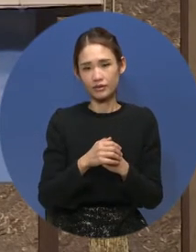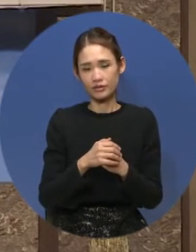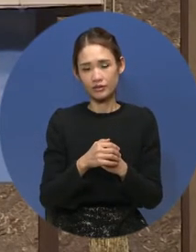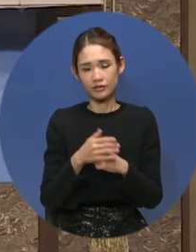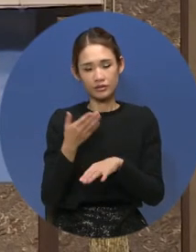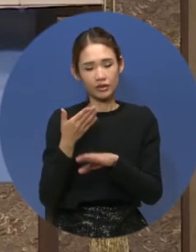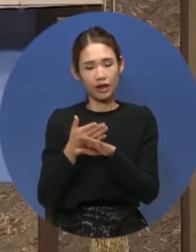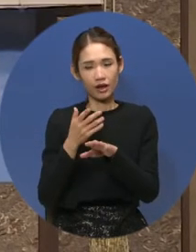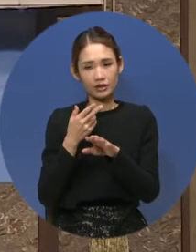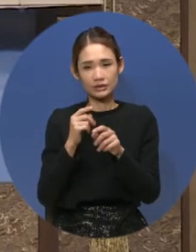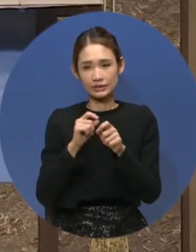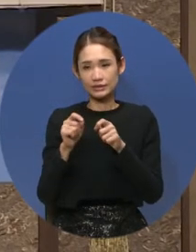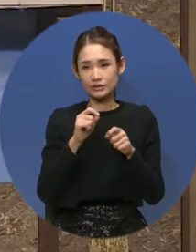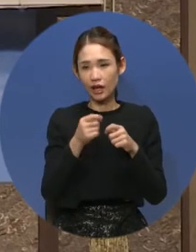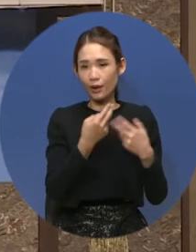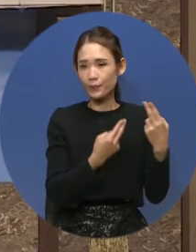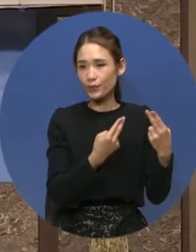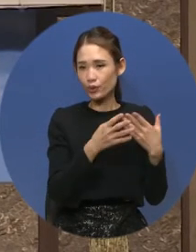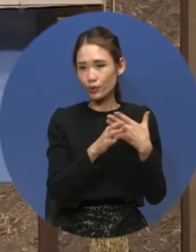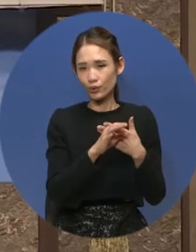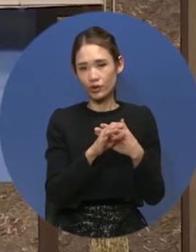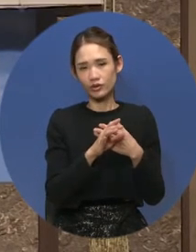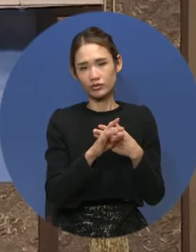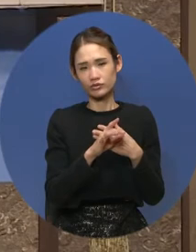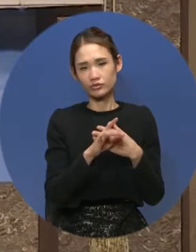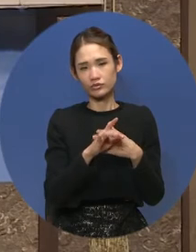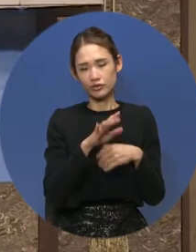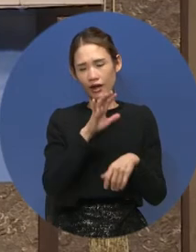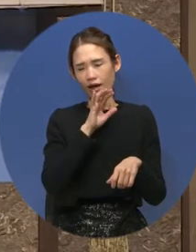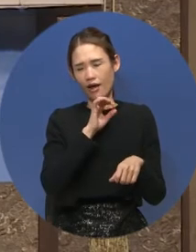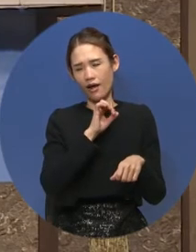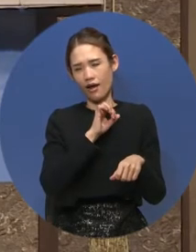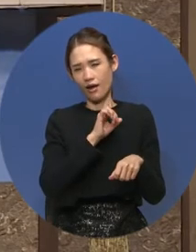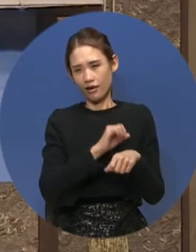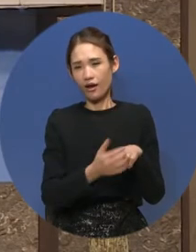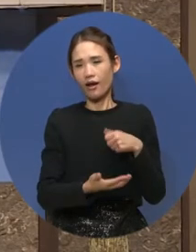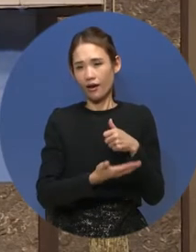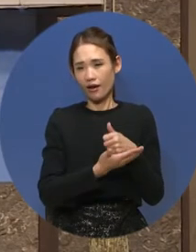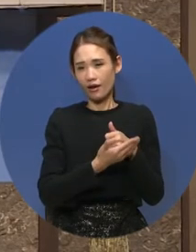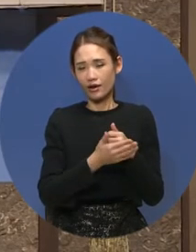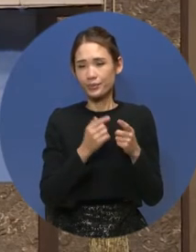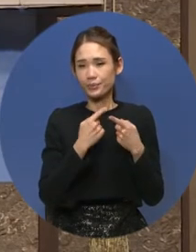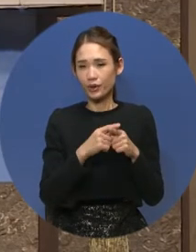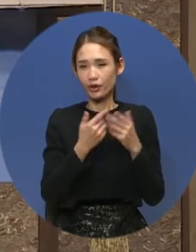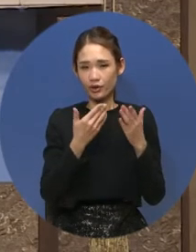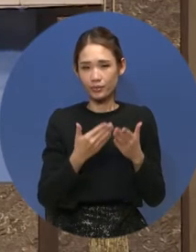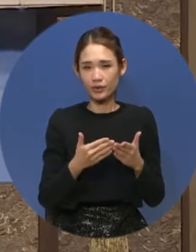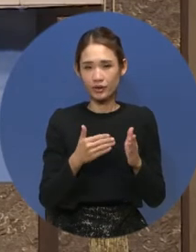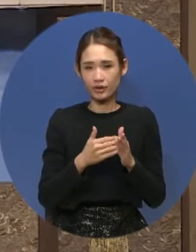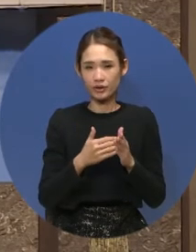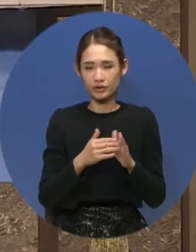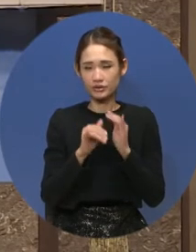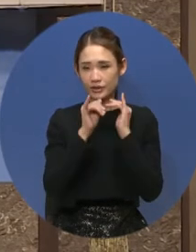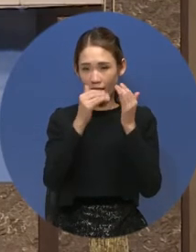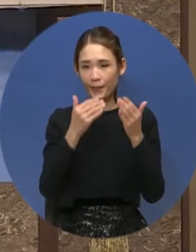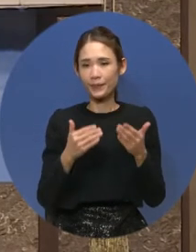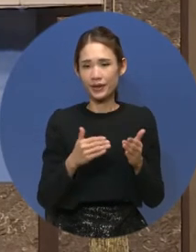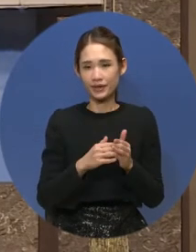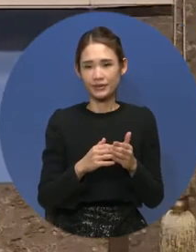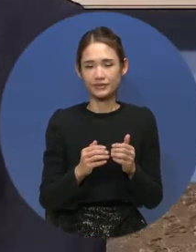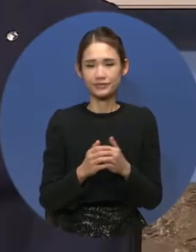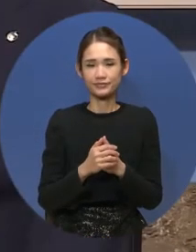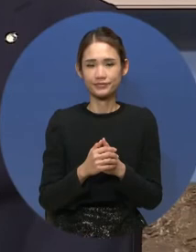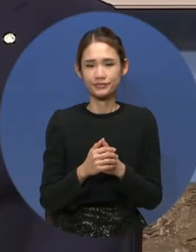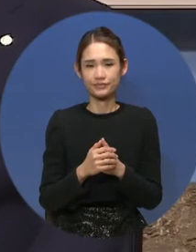타 지자체에 비해서 상당히 좀 잘하고 있다는 평가를 받아서 이번에 국무총리상을 받게 된 것 같습니다. 네.